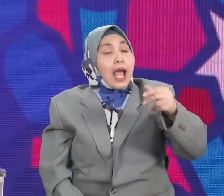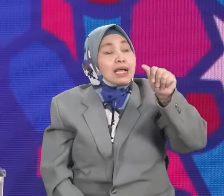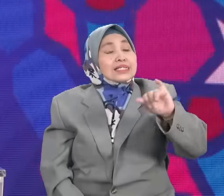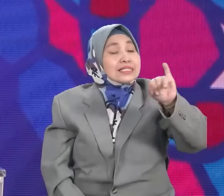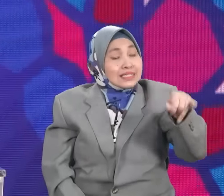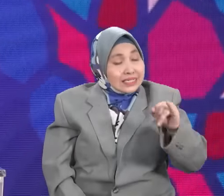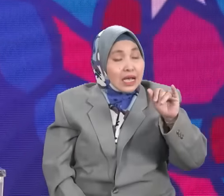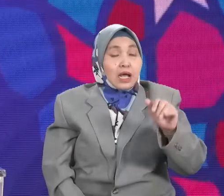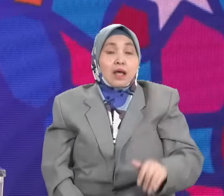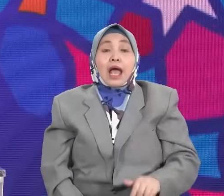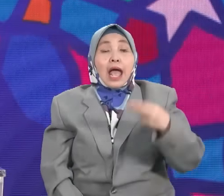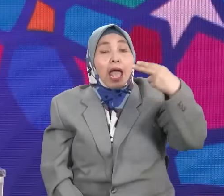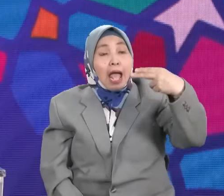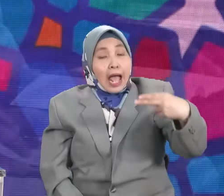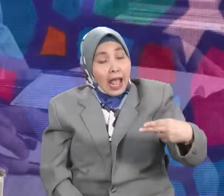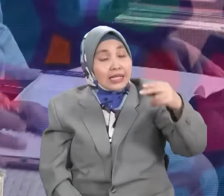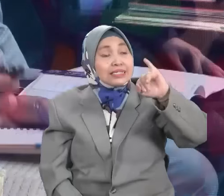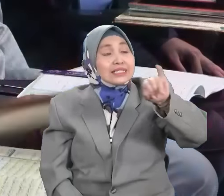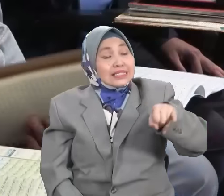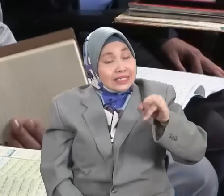1 2 3